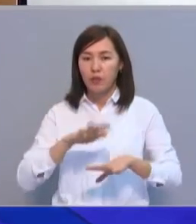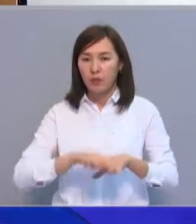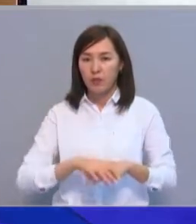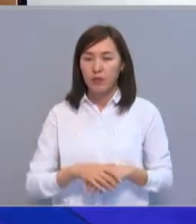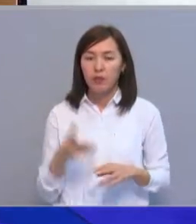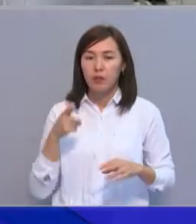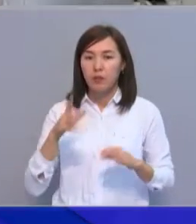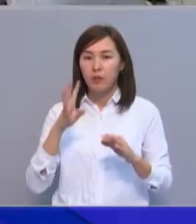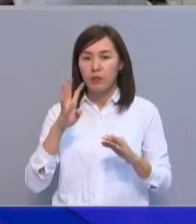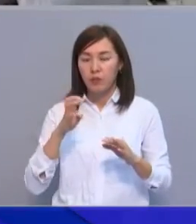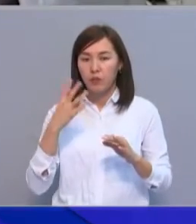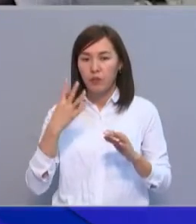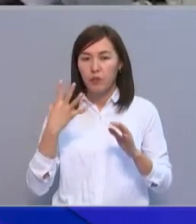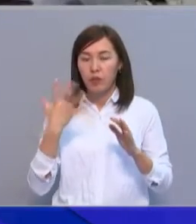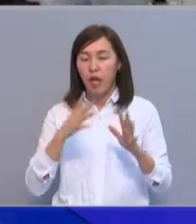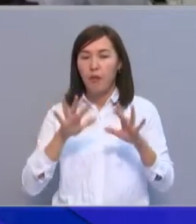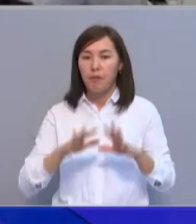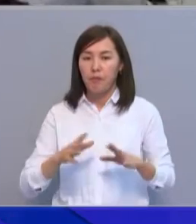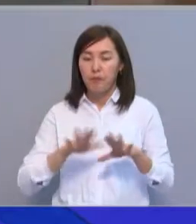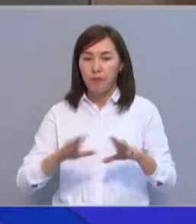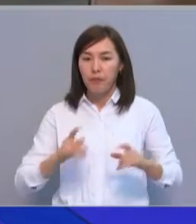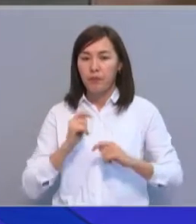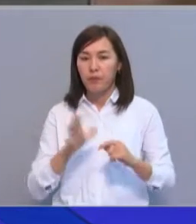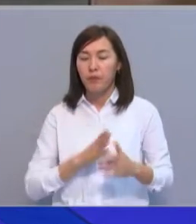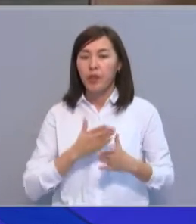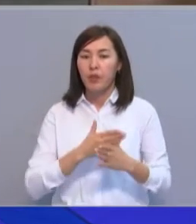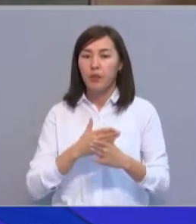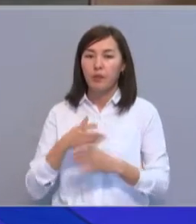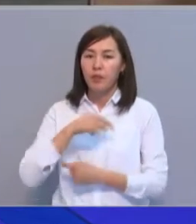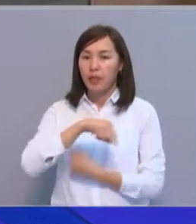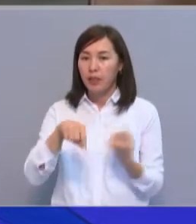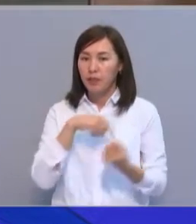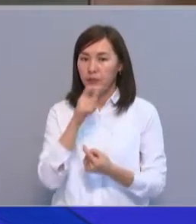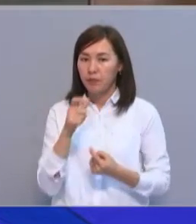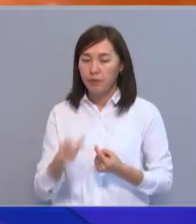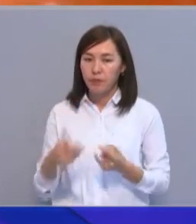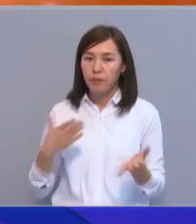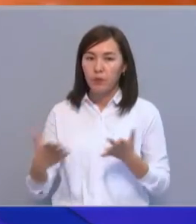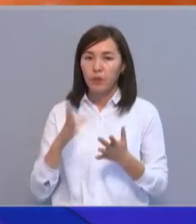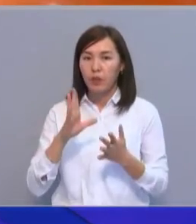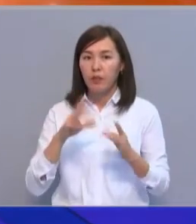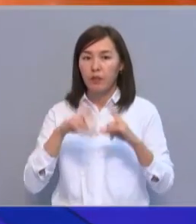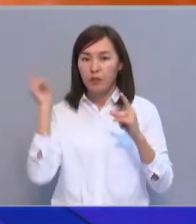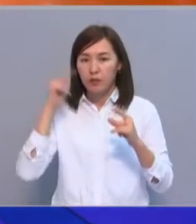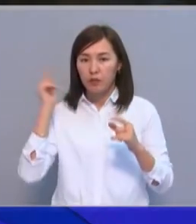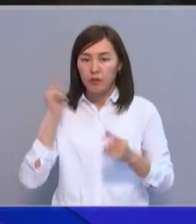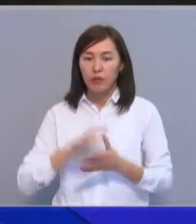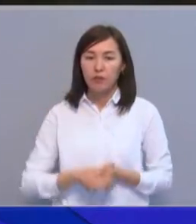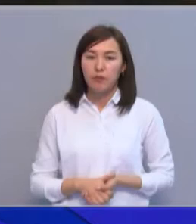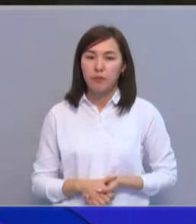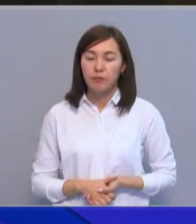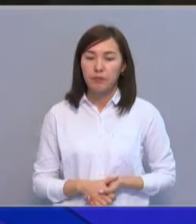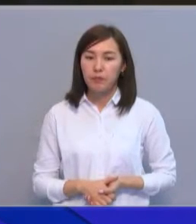бюджета. 1445 компьютеров детям подарили спонсоры в рамках акции «Дорога в школу».